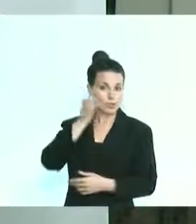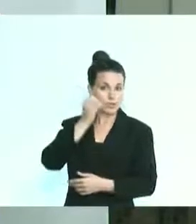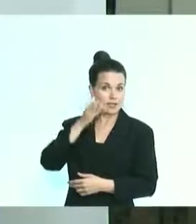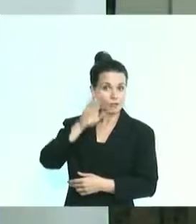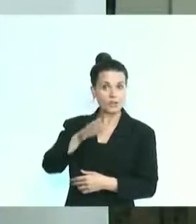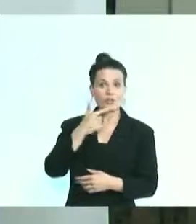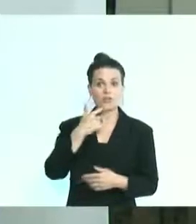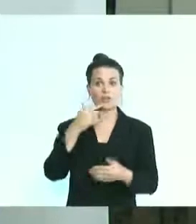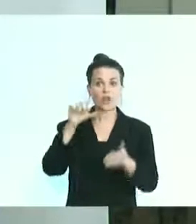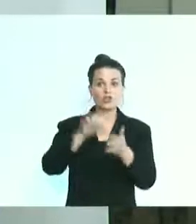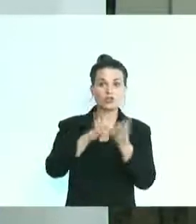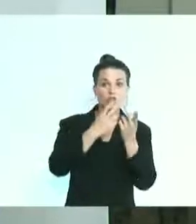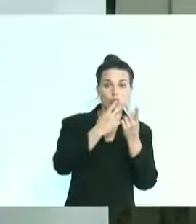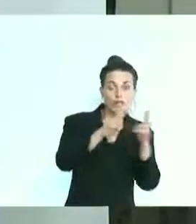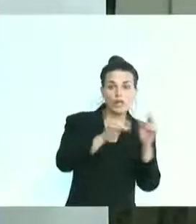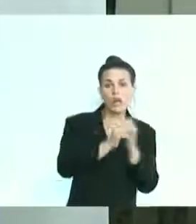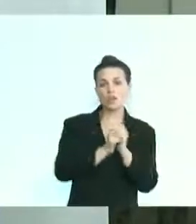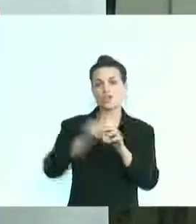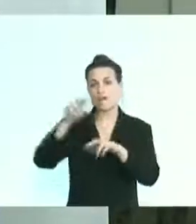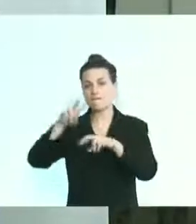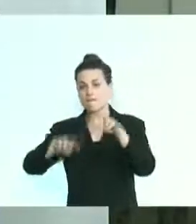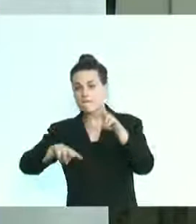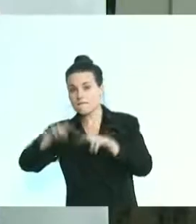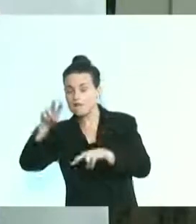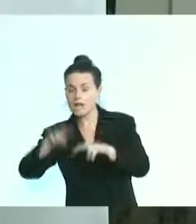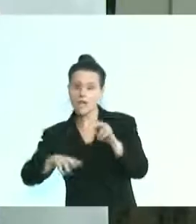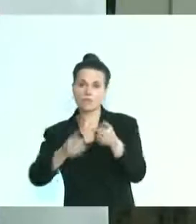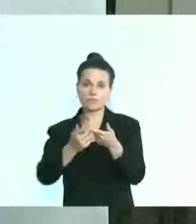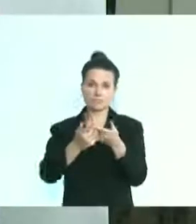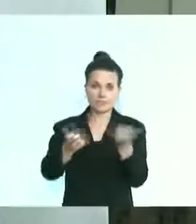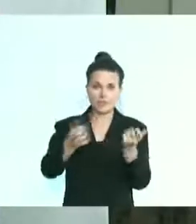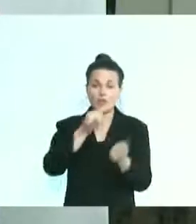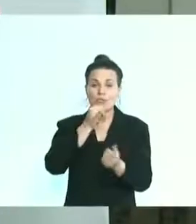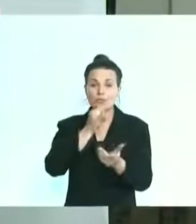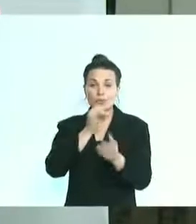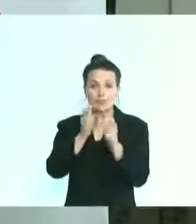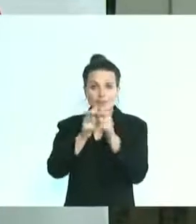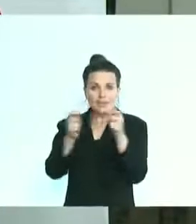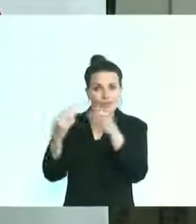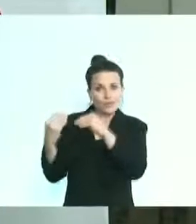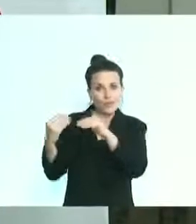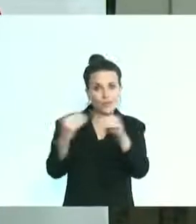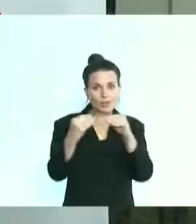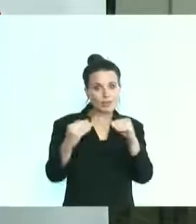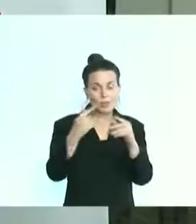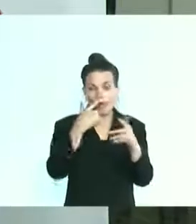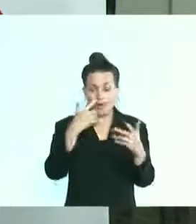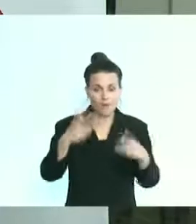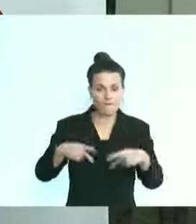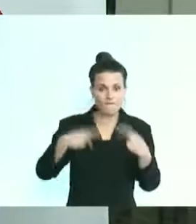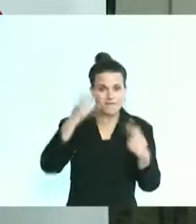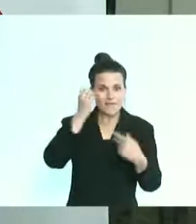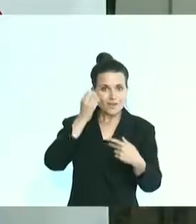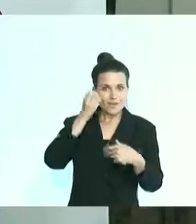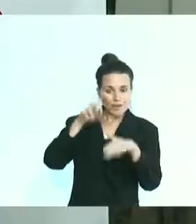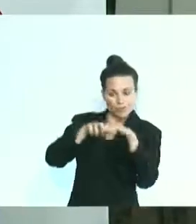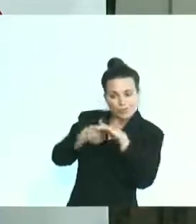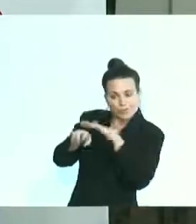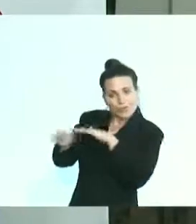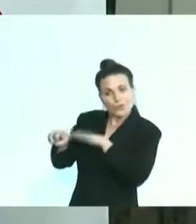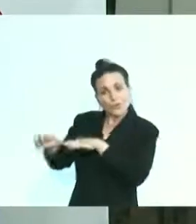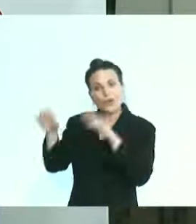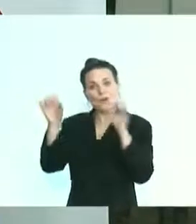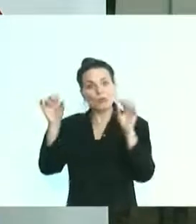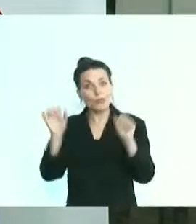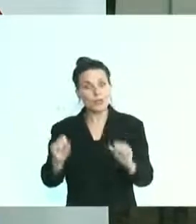centre-ville, c'est dans les villages, dans les bourgs, c'est tous ces petits établissements qui font le sel de la vie quotidienne et qui représentent